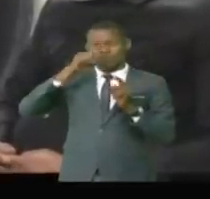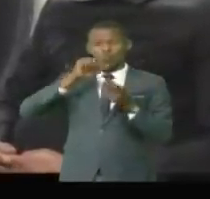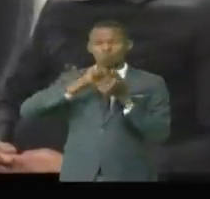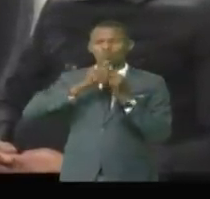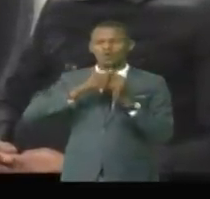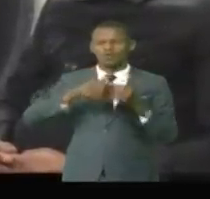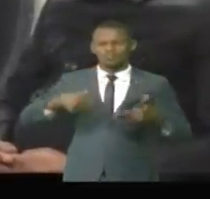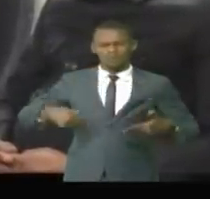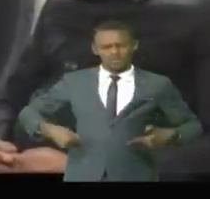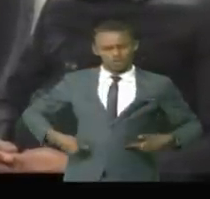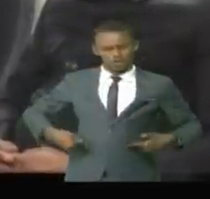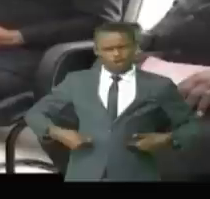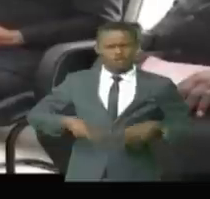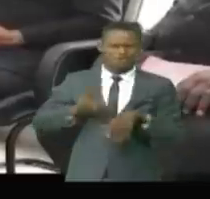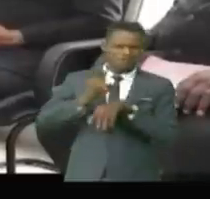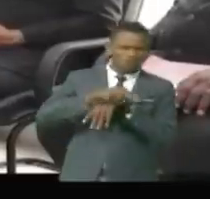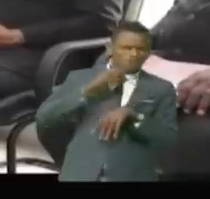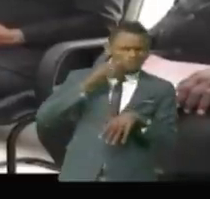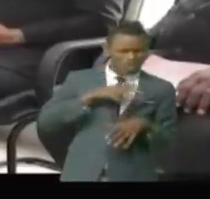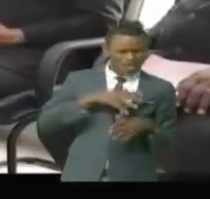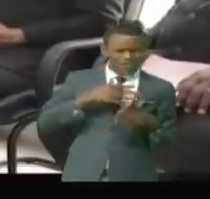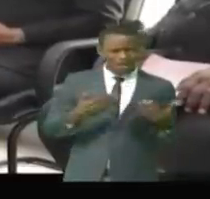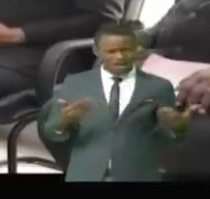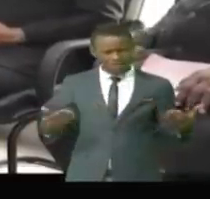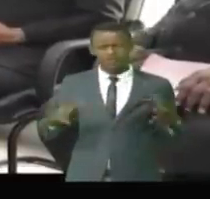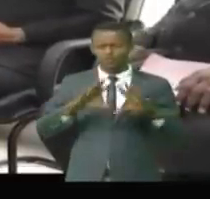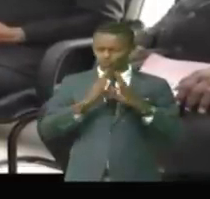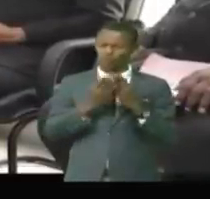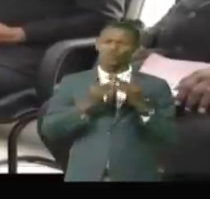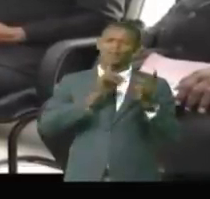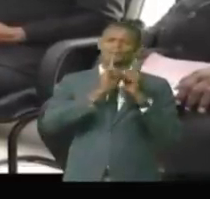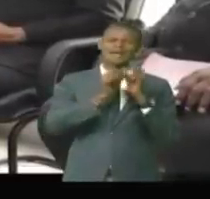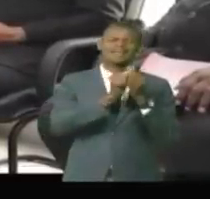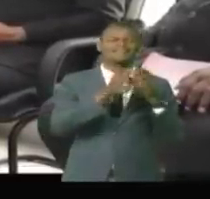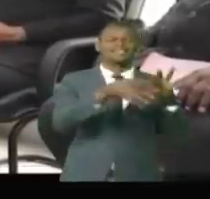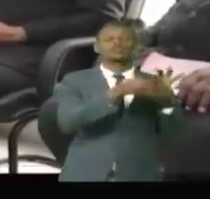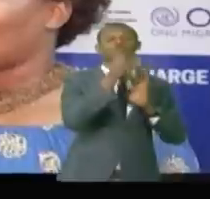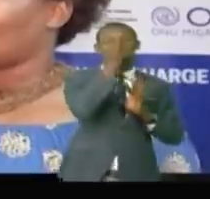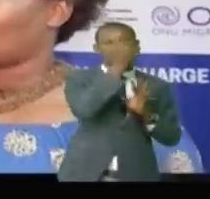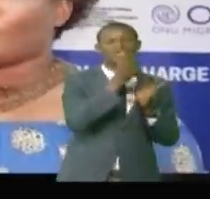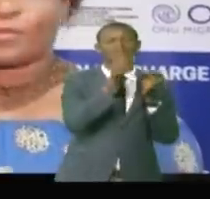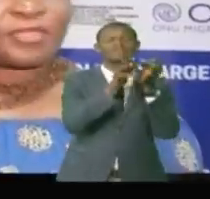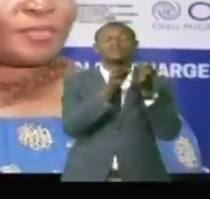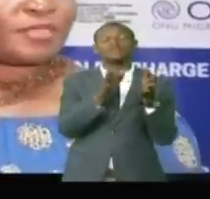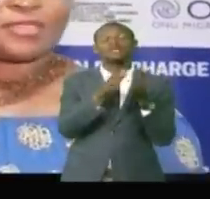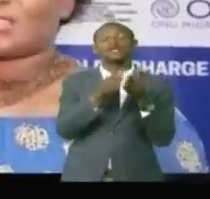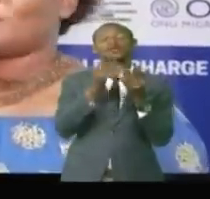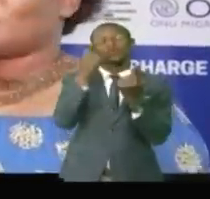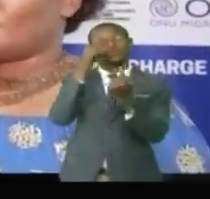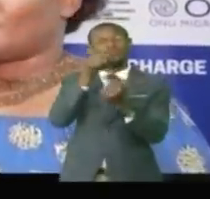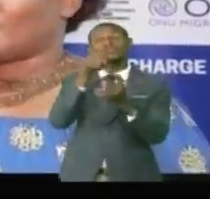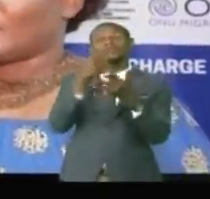de l'Union africaine en charge de la protection de l'enfant, explique le grand de ligne de cette séance de travail.